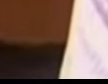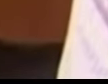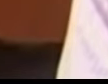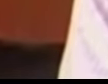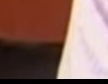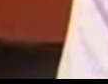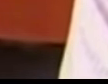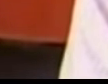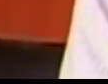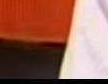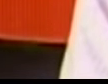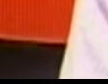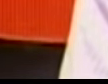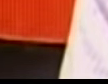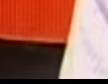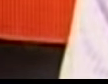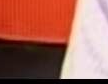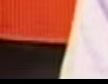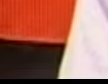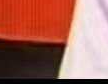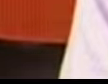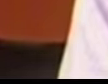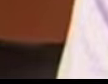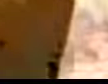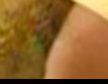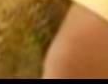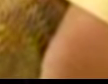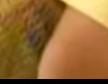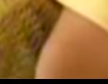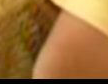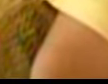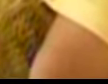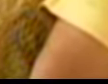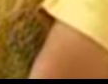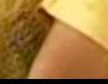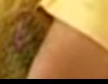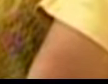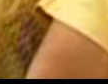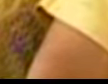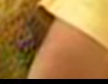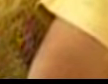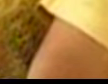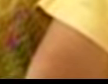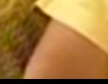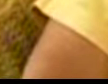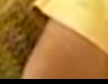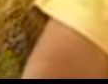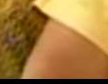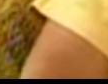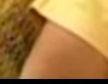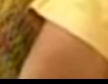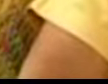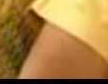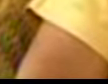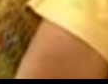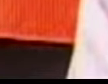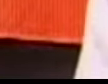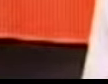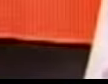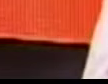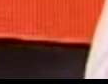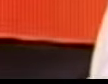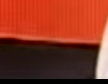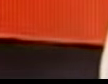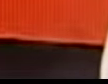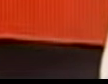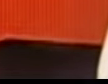tukui, ima, rurashka, kunata, rixi, chishka. Chasnami, Rafael Correa, yacta, pushaka, semana, semana, tukui, ima, tiashka, kunata, rixi, chin, y